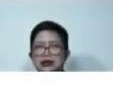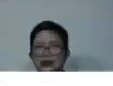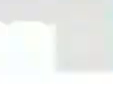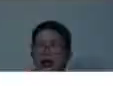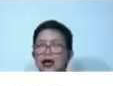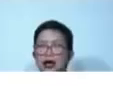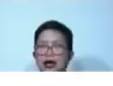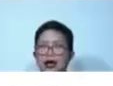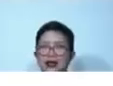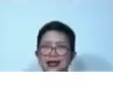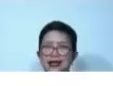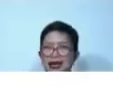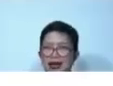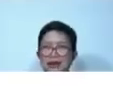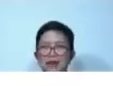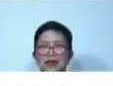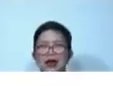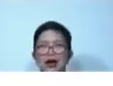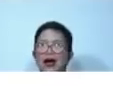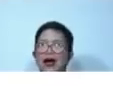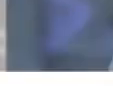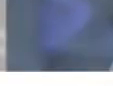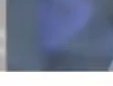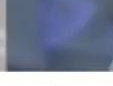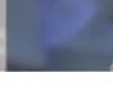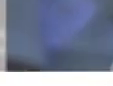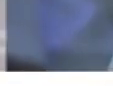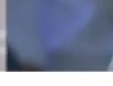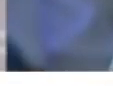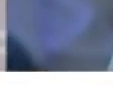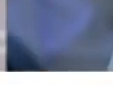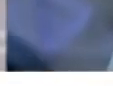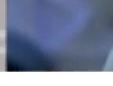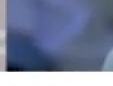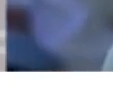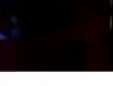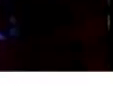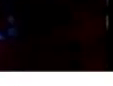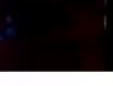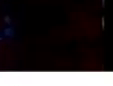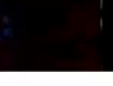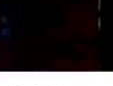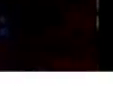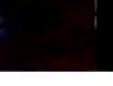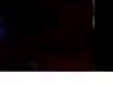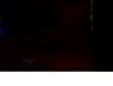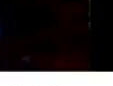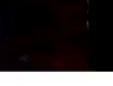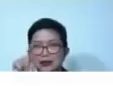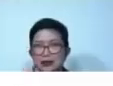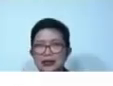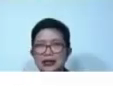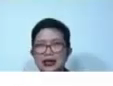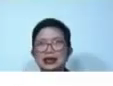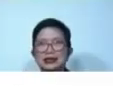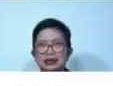lama. Gaya calon presiden saat debat perdana di KPU masih jadi sorotan publik. Akronim ORDAL